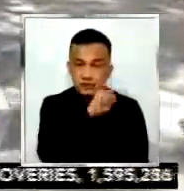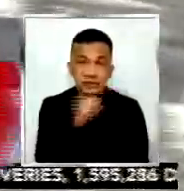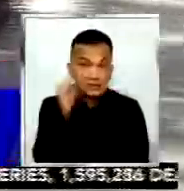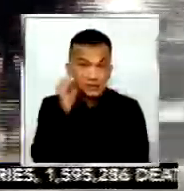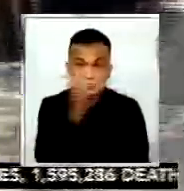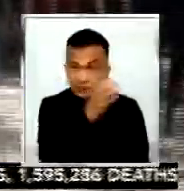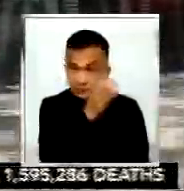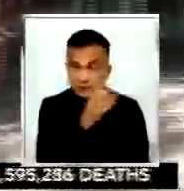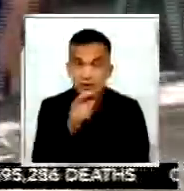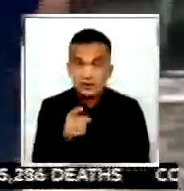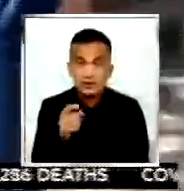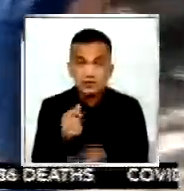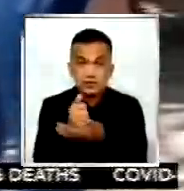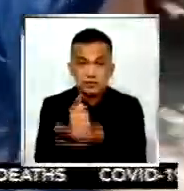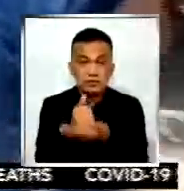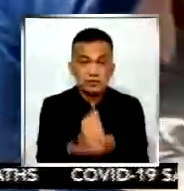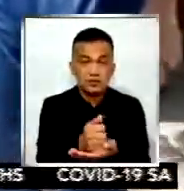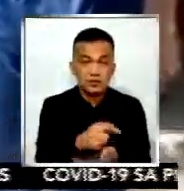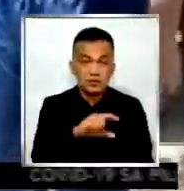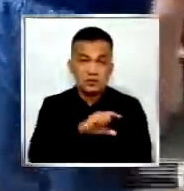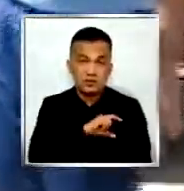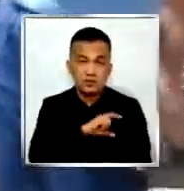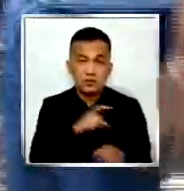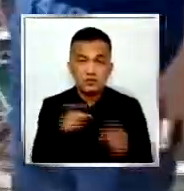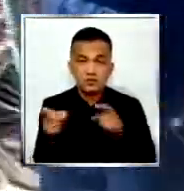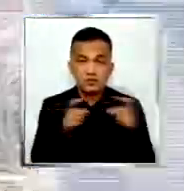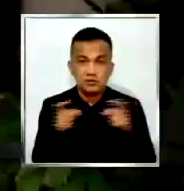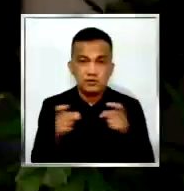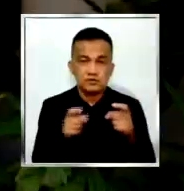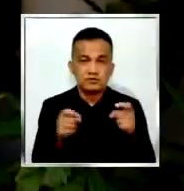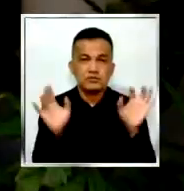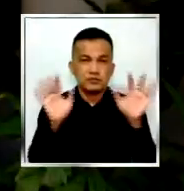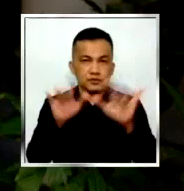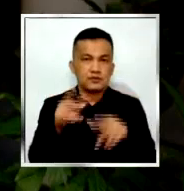sa pagkontrol sa dami ng tao.